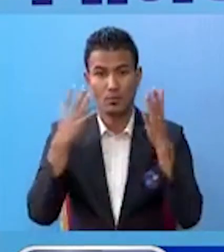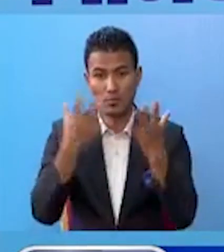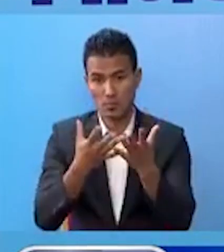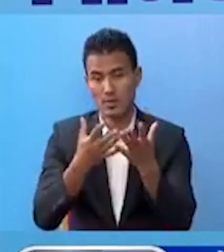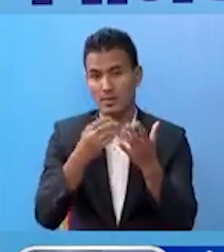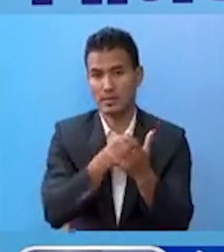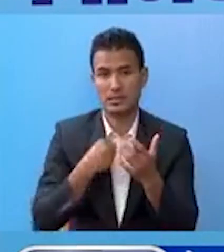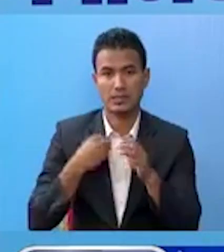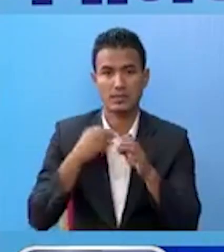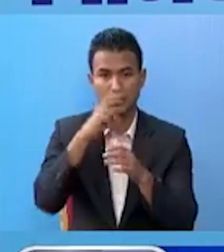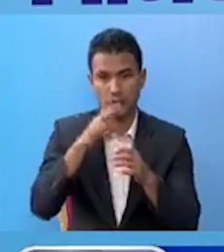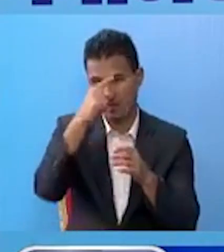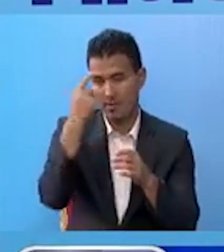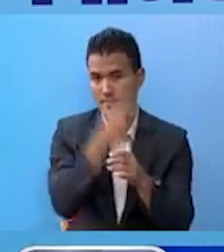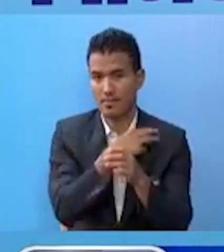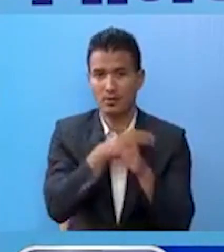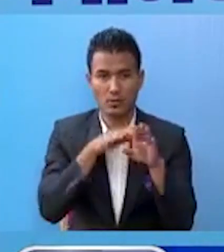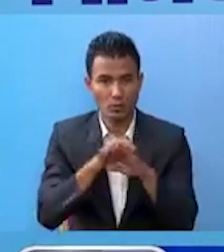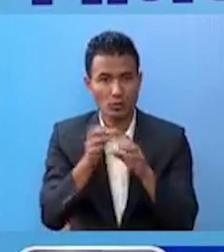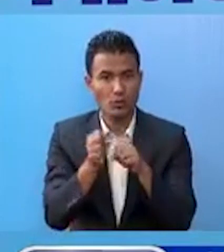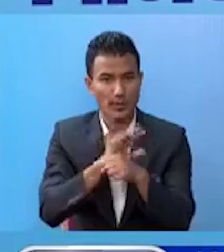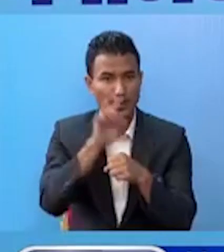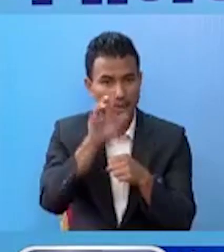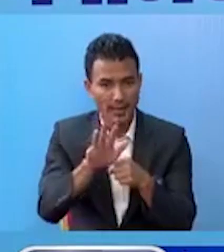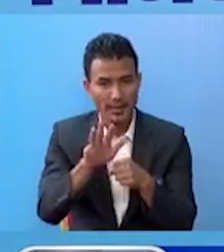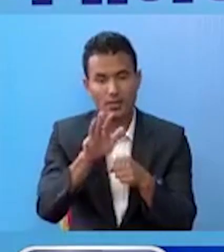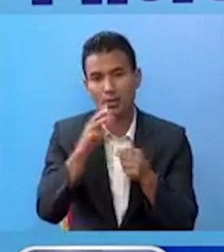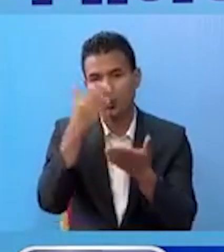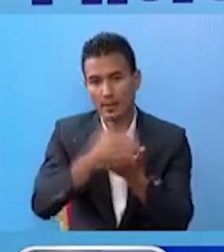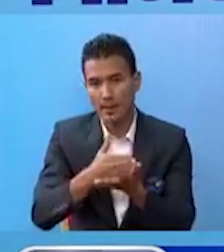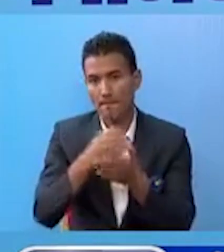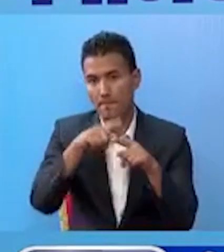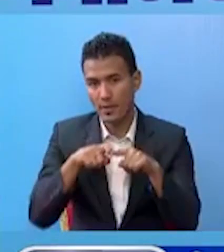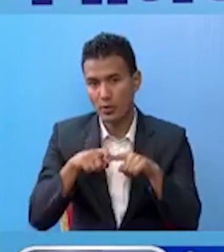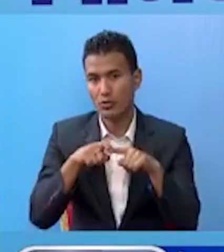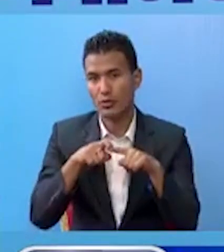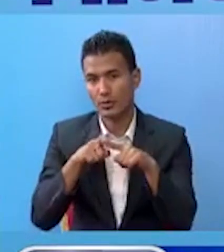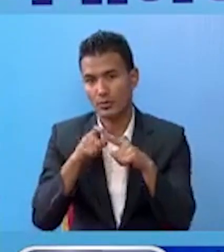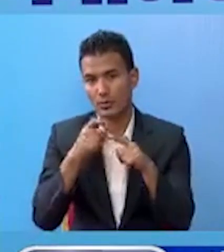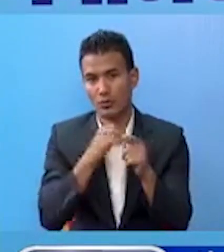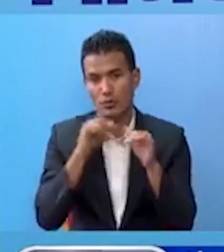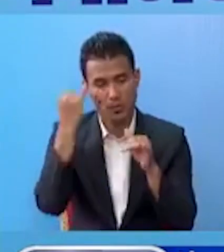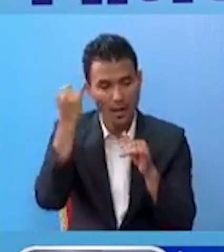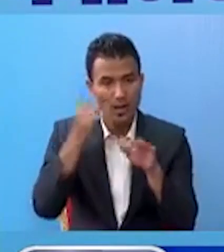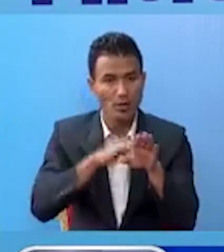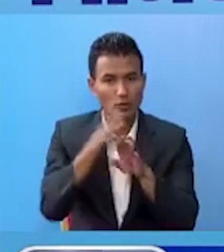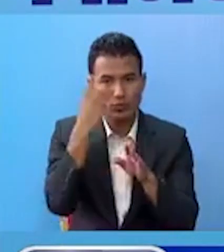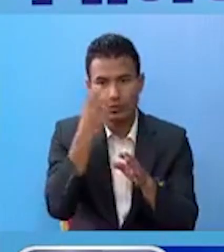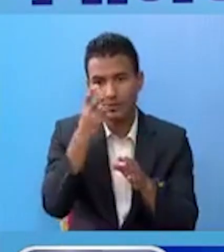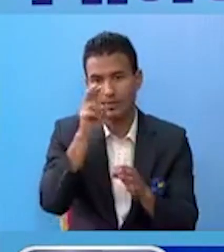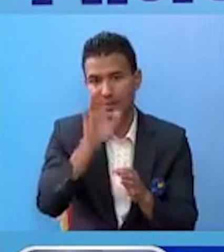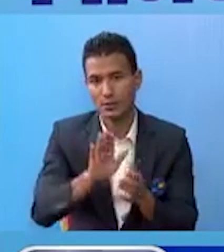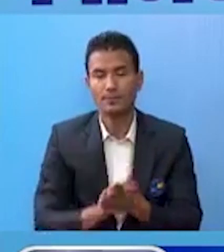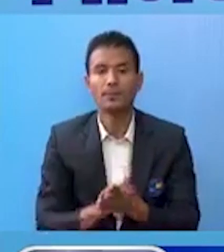विश्वभरका चिकित्सक र वैज्ञानिकहरू COVID-19 को रोकथाम तथा नियन्त्रणका उपायहरूको खोजीमा लागिरहेका